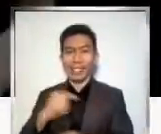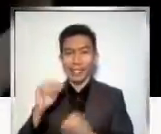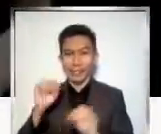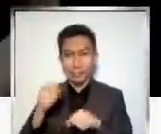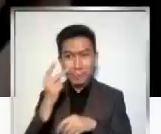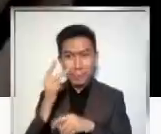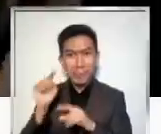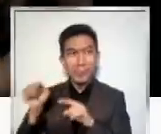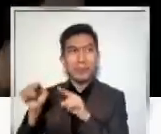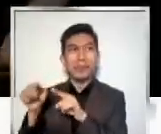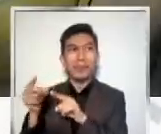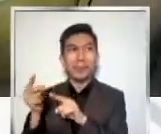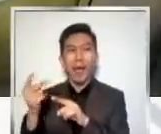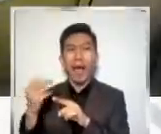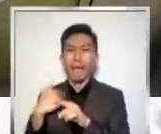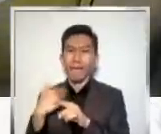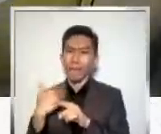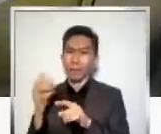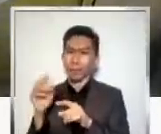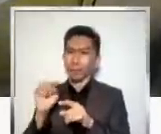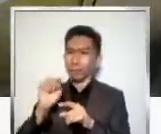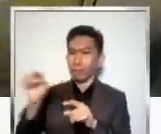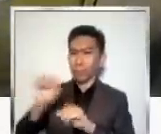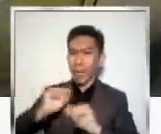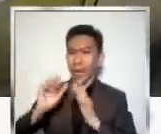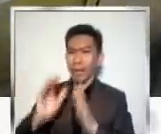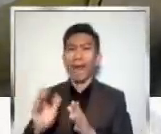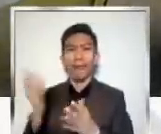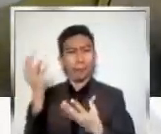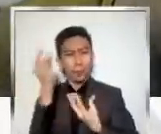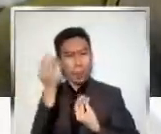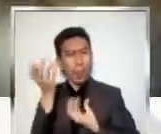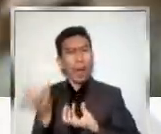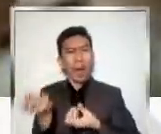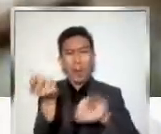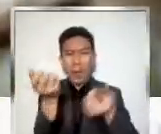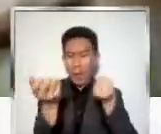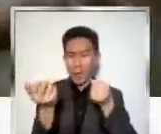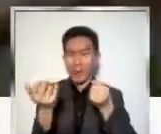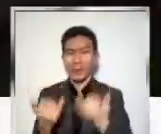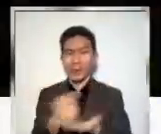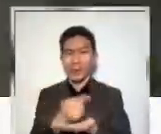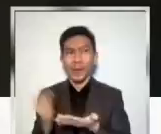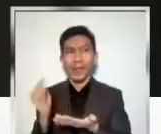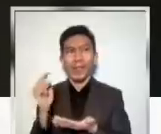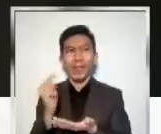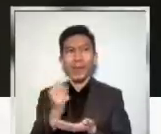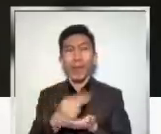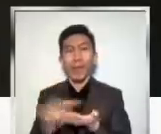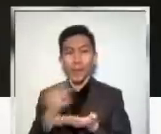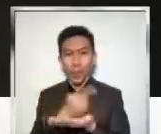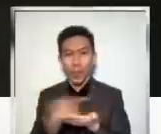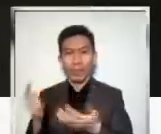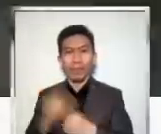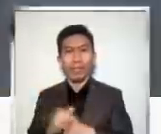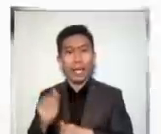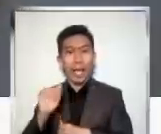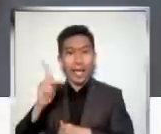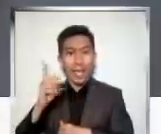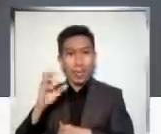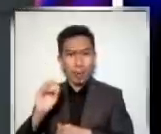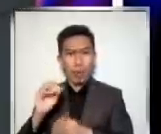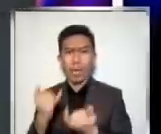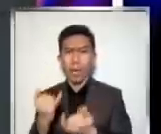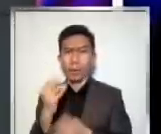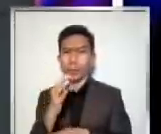reflections at plans ngayong Holy Week. Tulad ni Aiko Melendez, hindi lang sa karne magfa-fasting si Aiko, pati din sa social media. Lahat